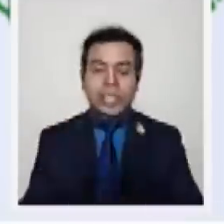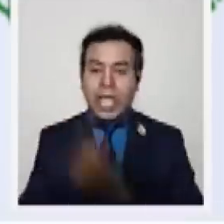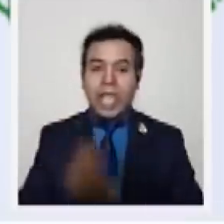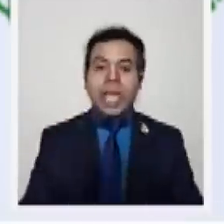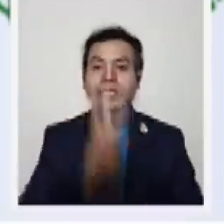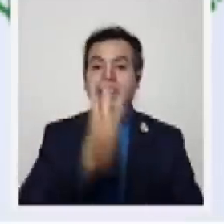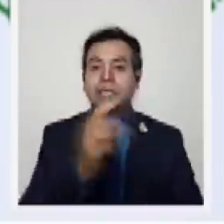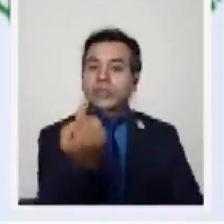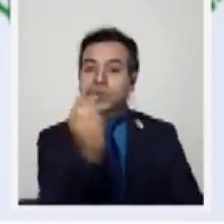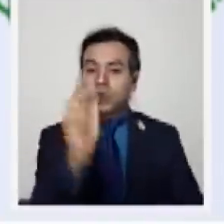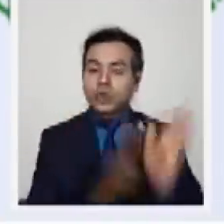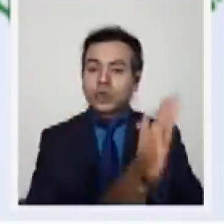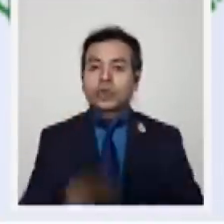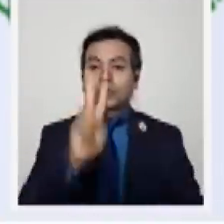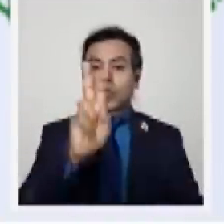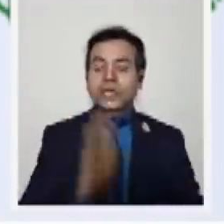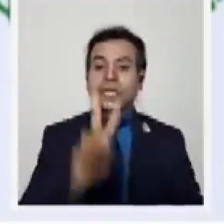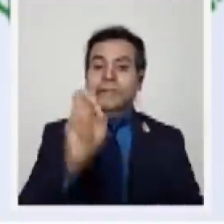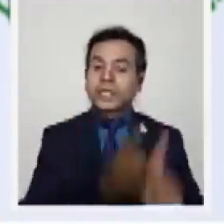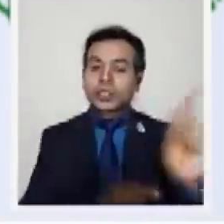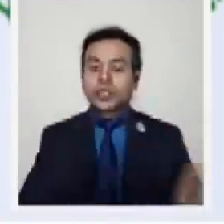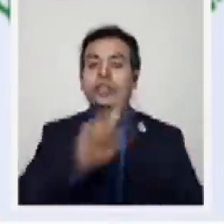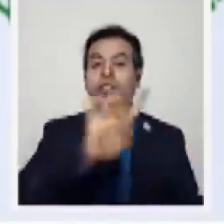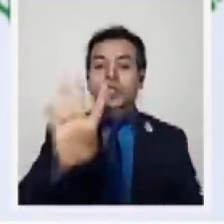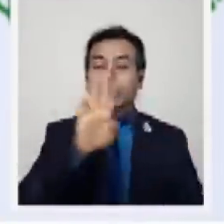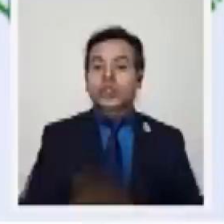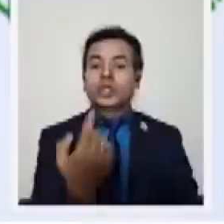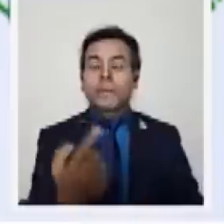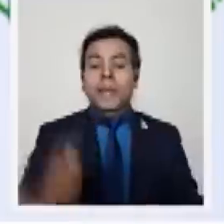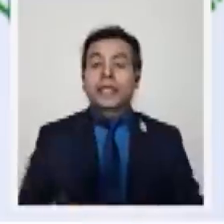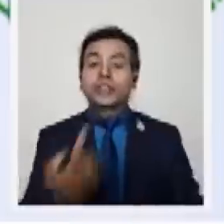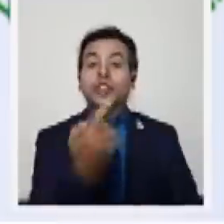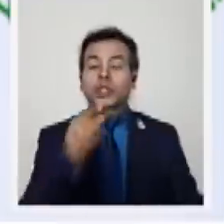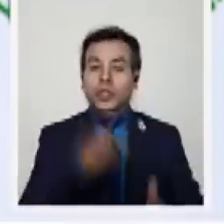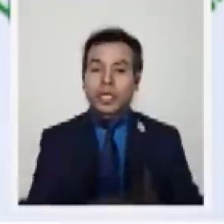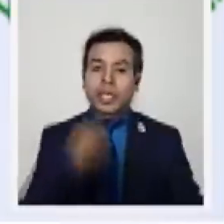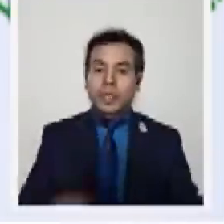সামনে হাজির হয়েছি কোভিড-19 দৈনিক সংবাদ বুলেটিন নিয়ে। আজ 3 জুন 2020,